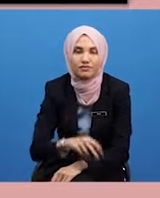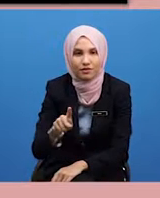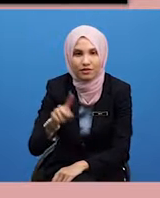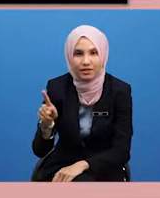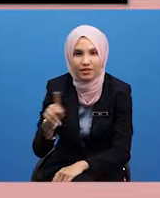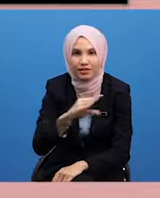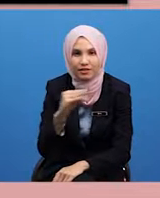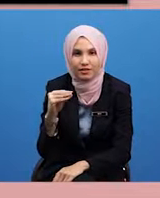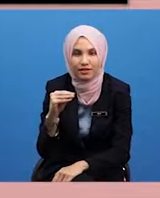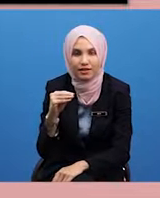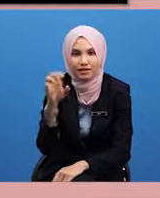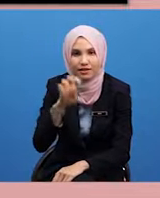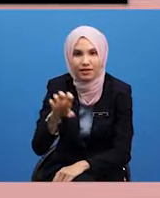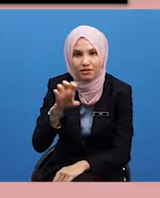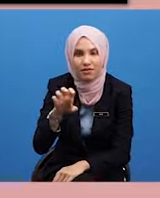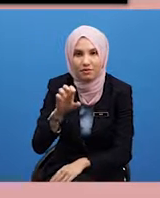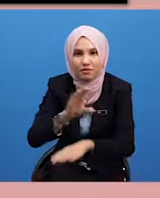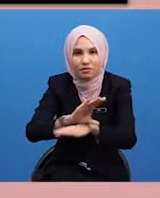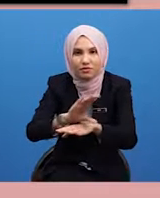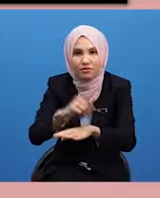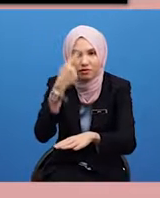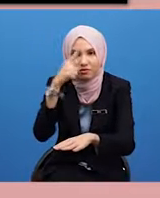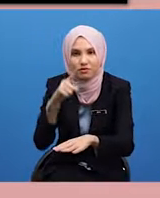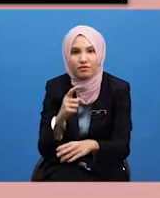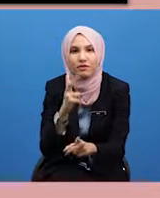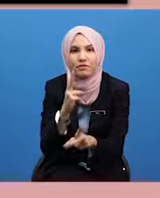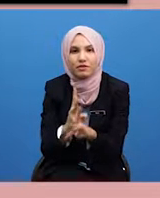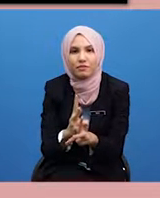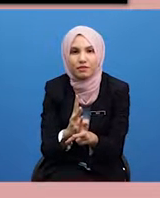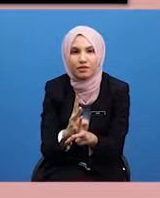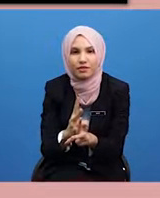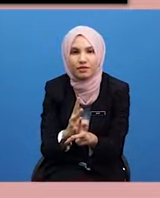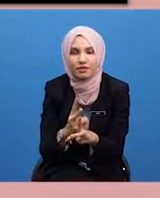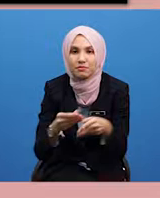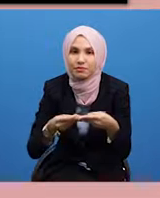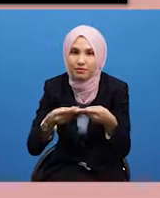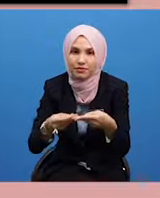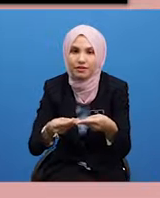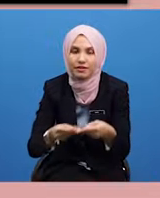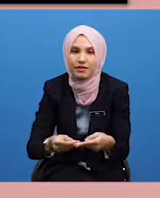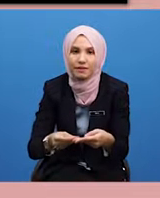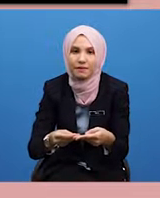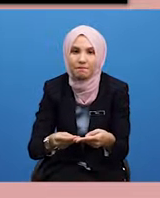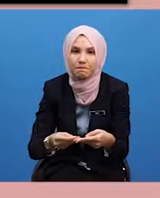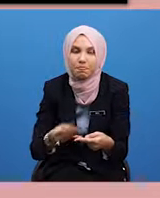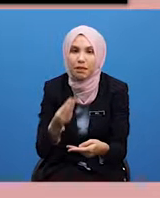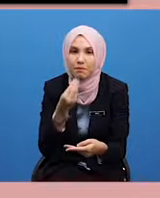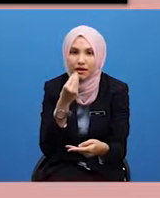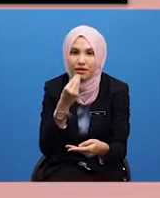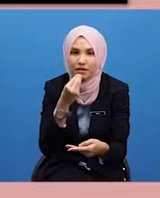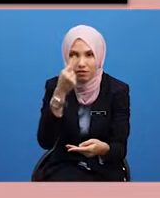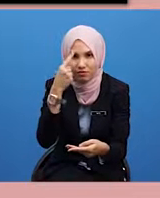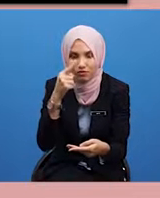Kotiledon dan endosperma berfungsi untuk menyimpan dan membekalkan nutrisi makanan